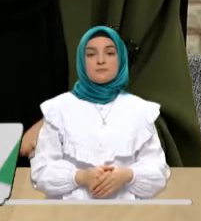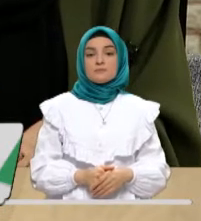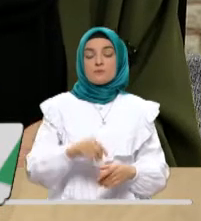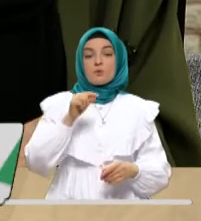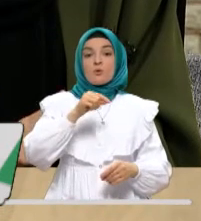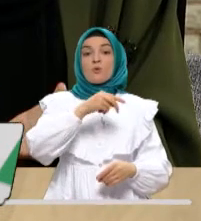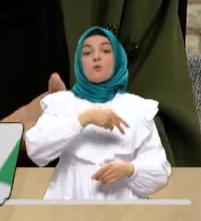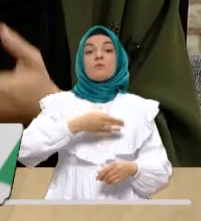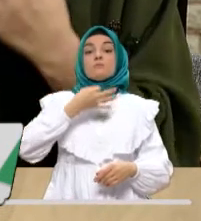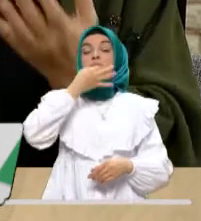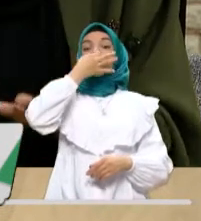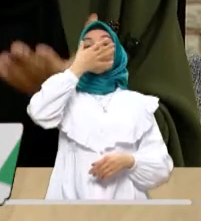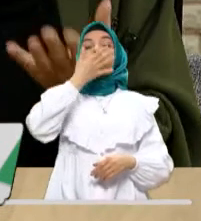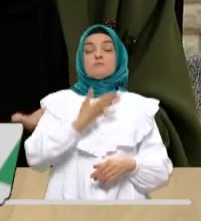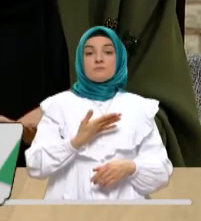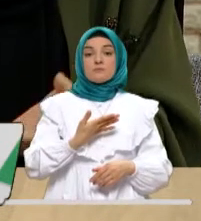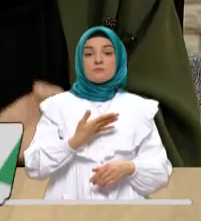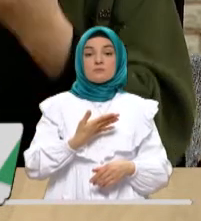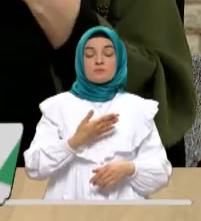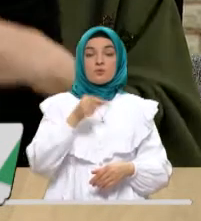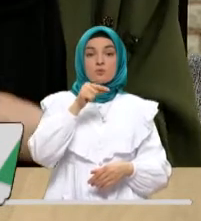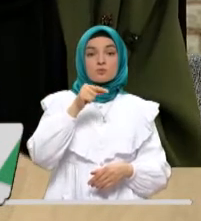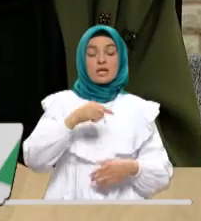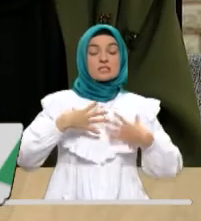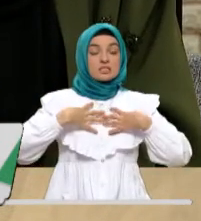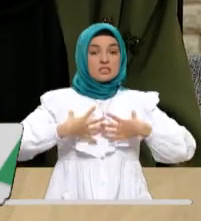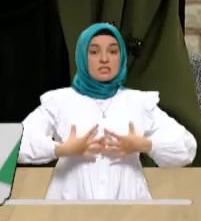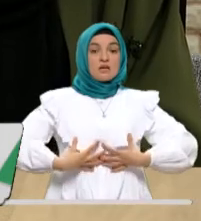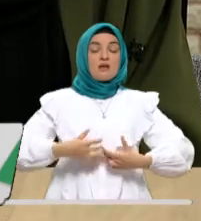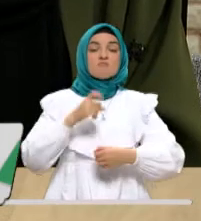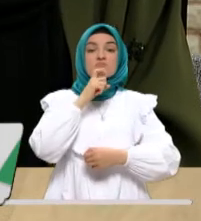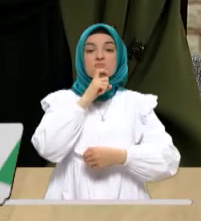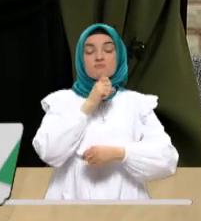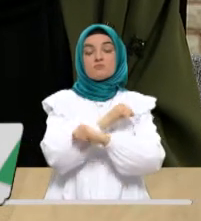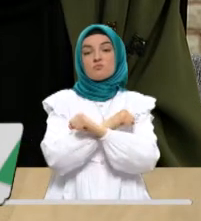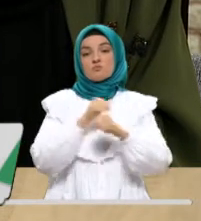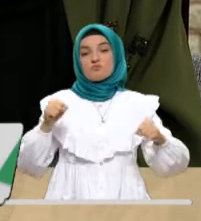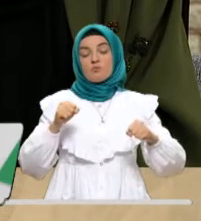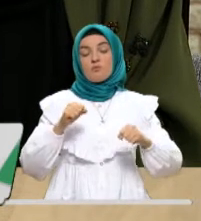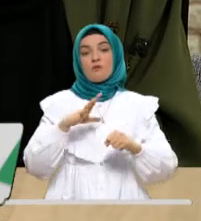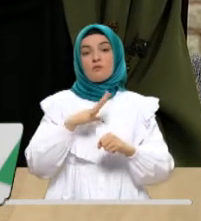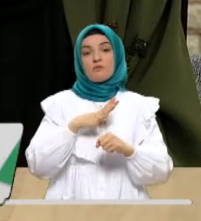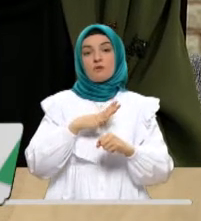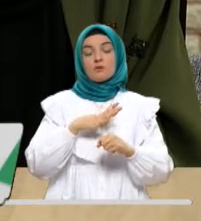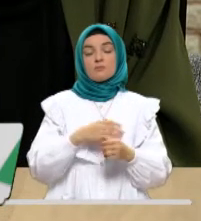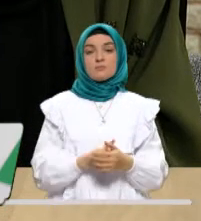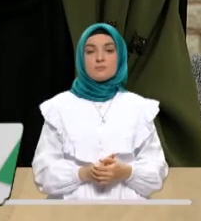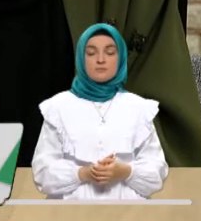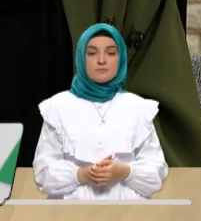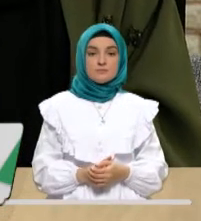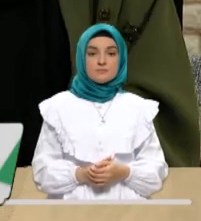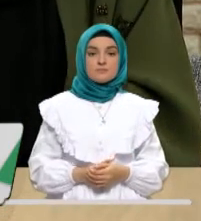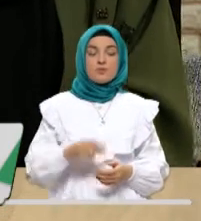teneffüs etmeyin zaten. Yani onu teneffüs ederken ciğerlerinize mahvediyorsunuz zamanla. Evet. Kesinlikle. Hanım, son dakikalarımıza geldik